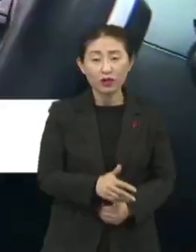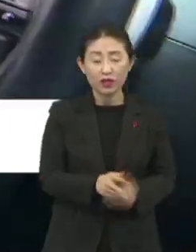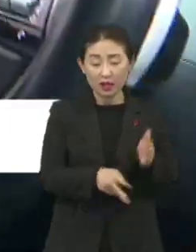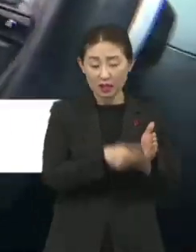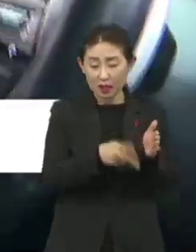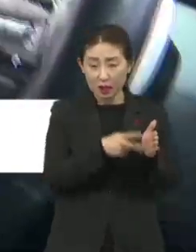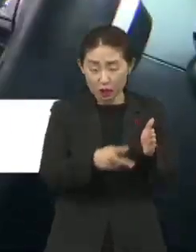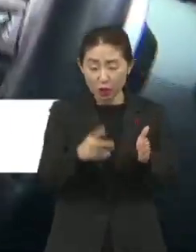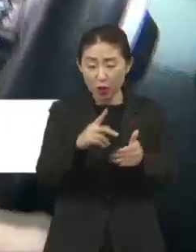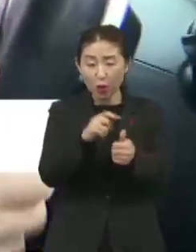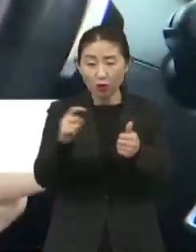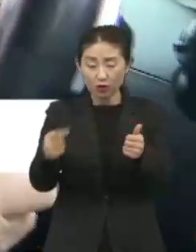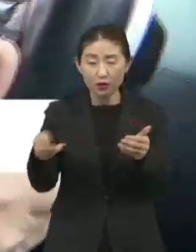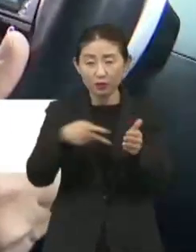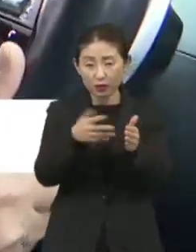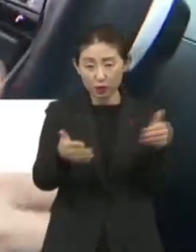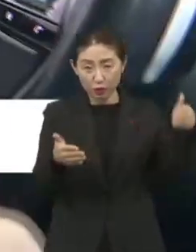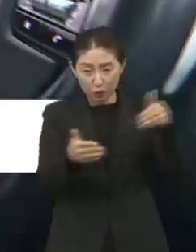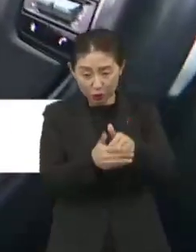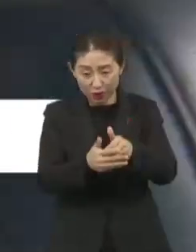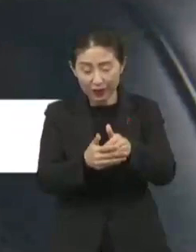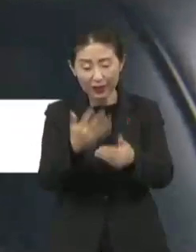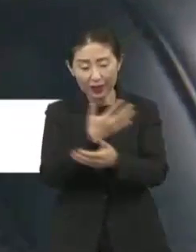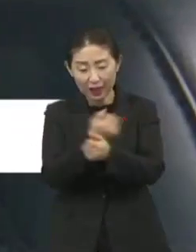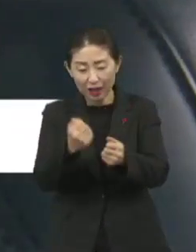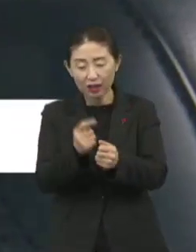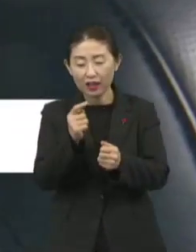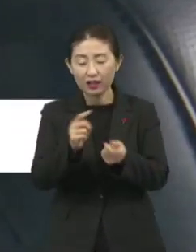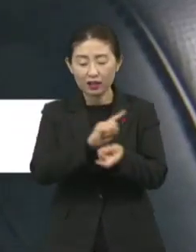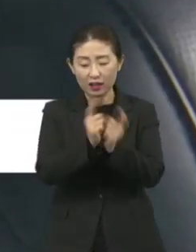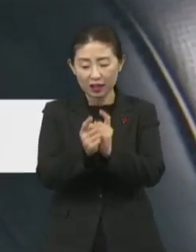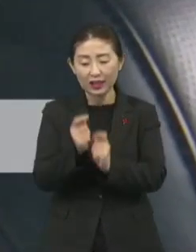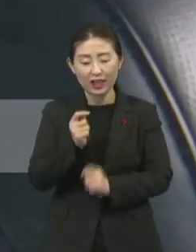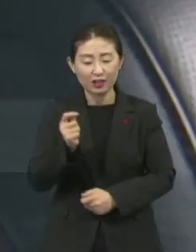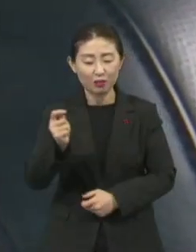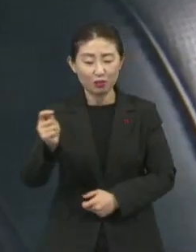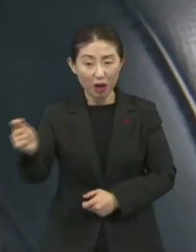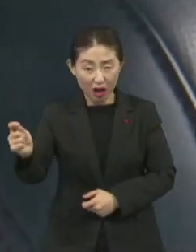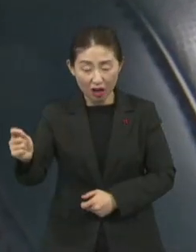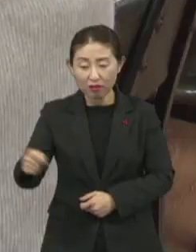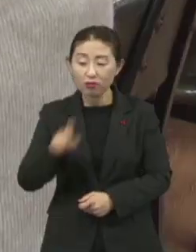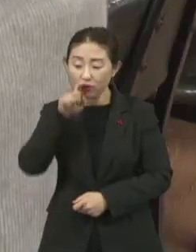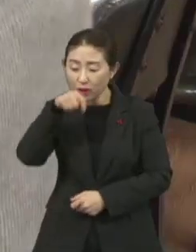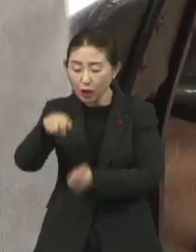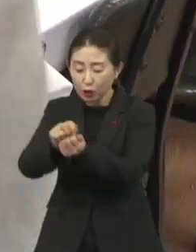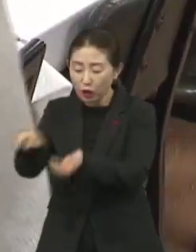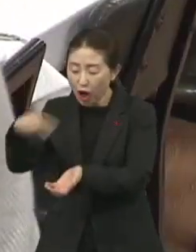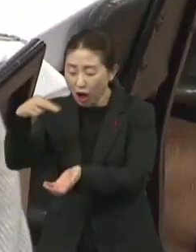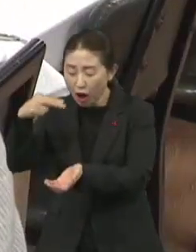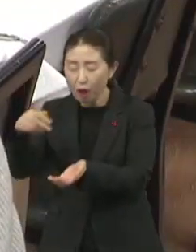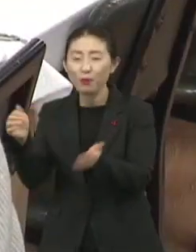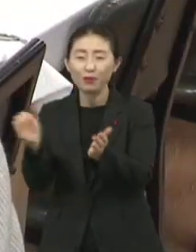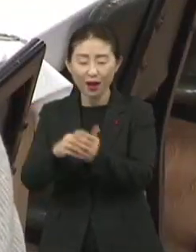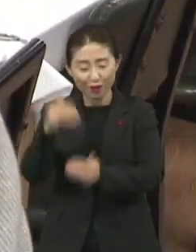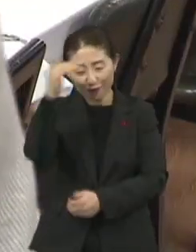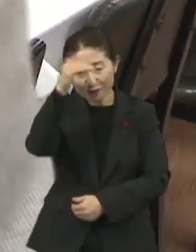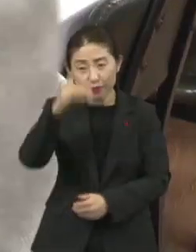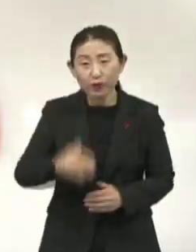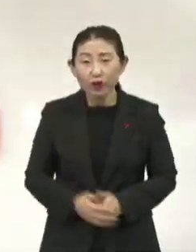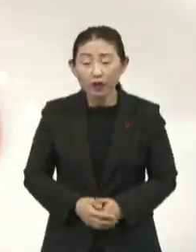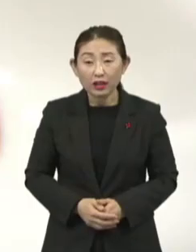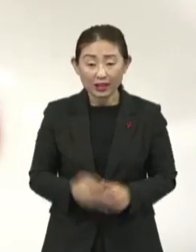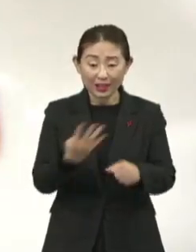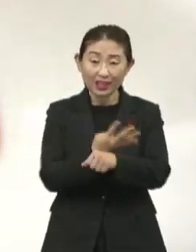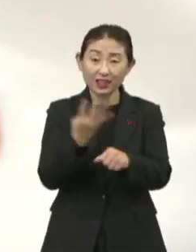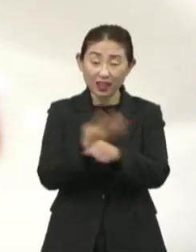통해 홍성역에 내려 예약된 택시를 타고 남당항에서 새조개를 맛보고 관광도 하는 겁니다. 관광 택시 요금은